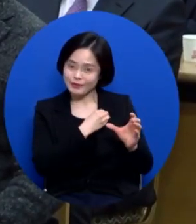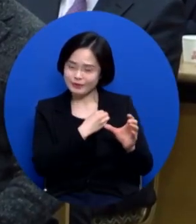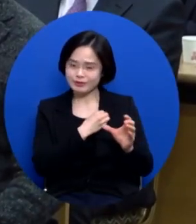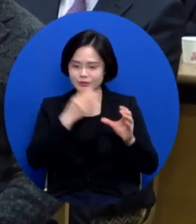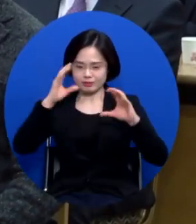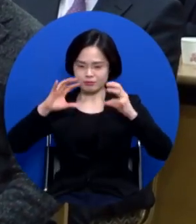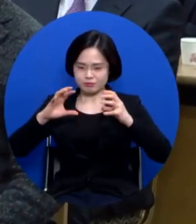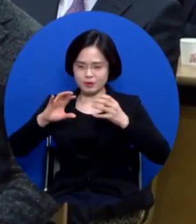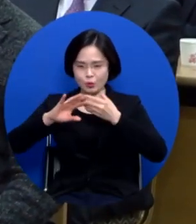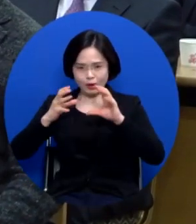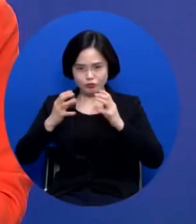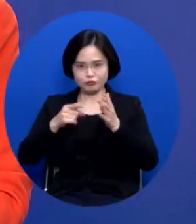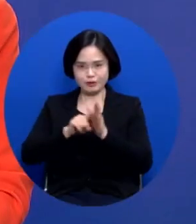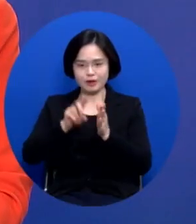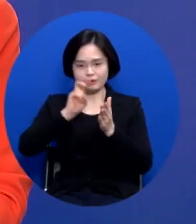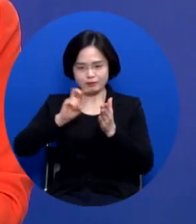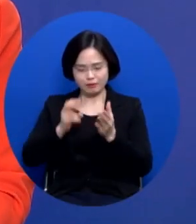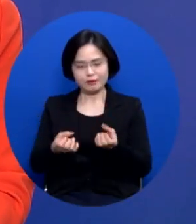있습니다.